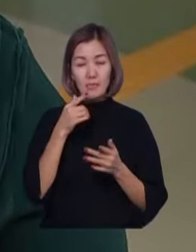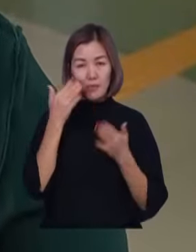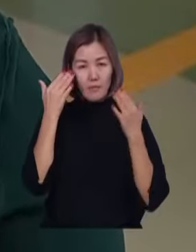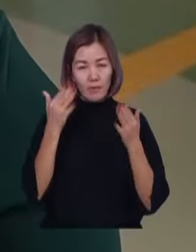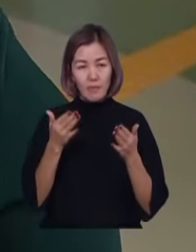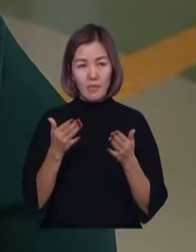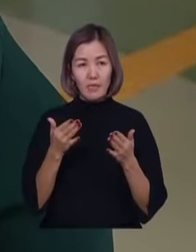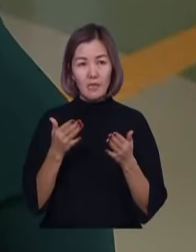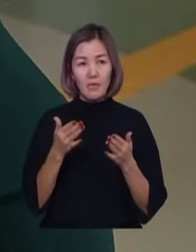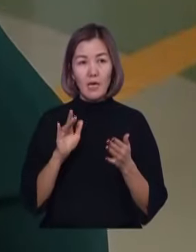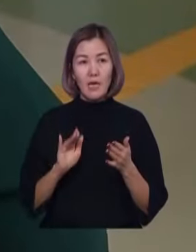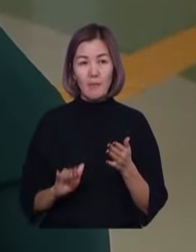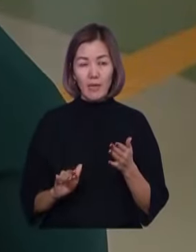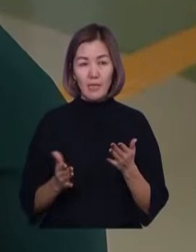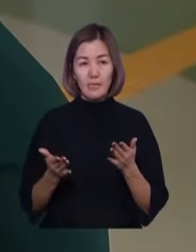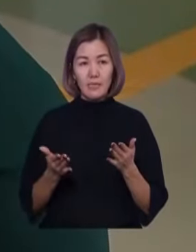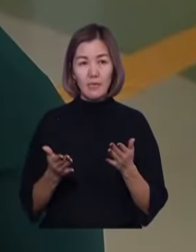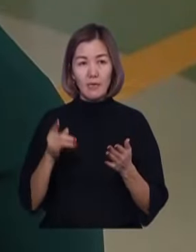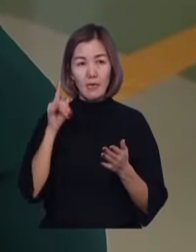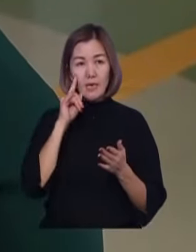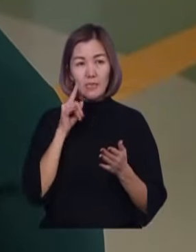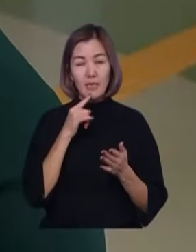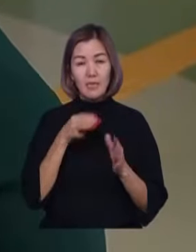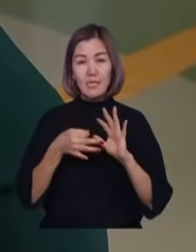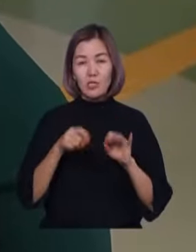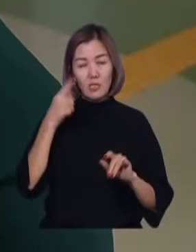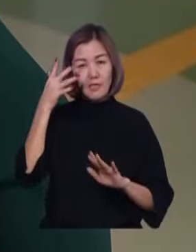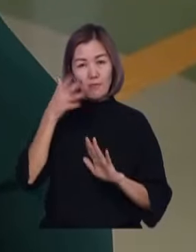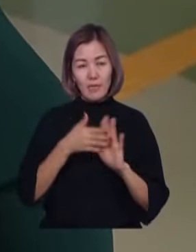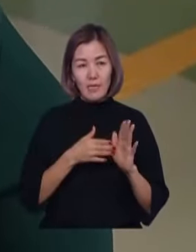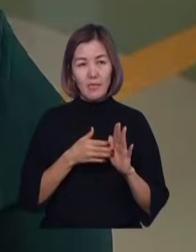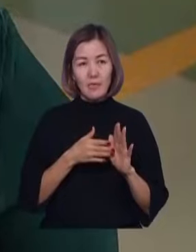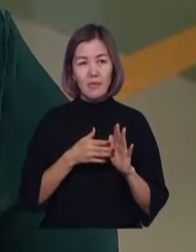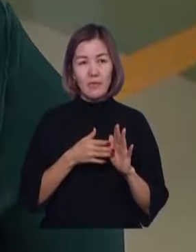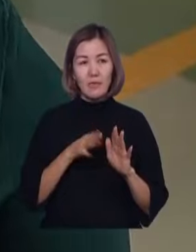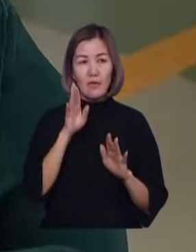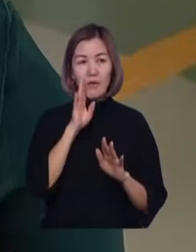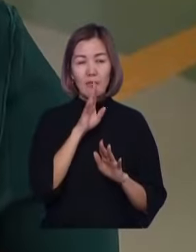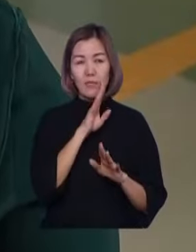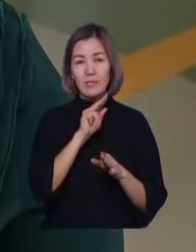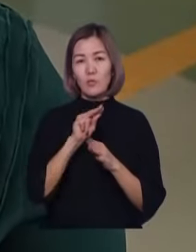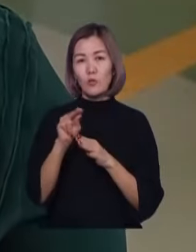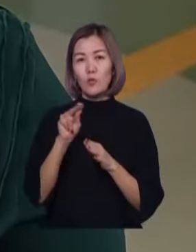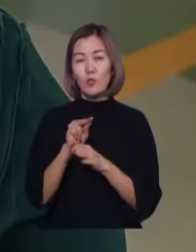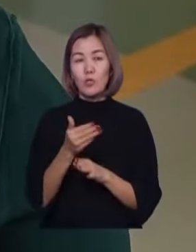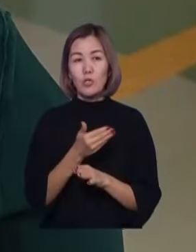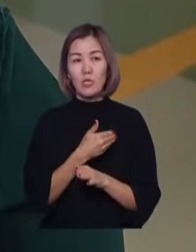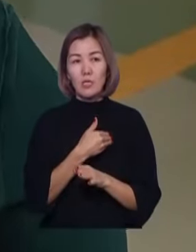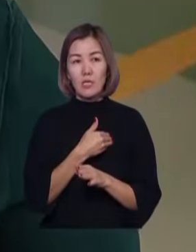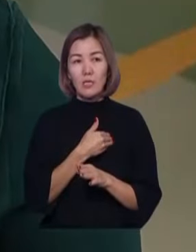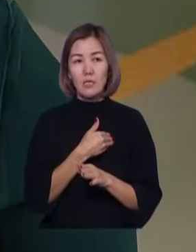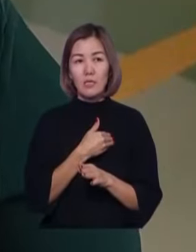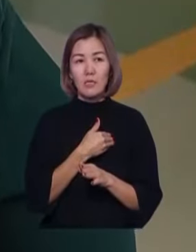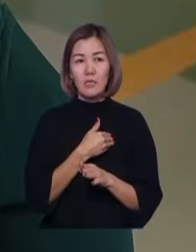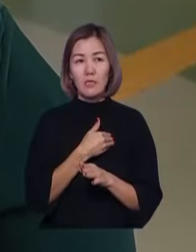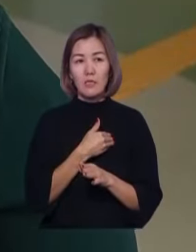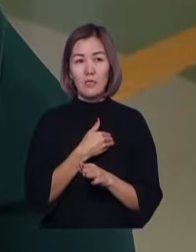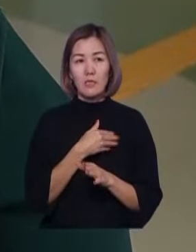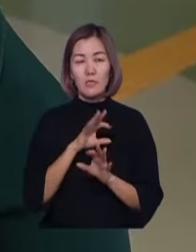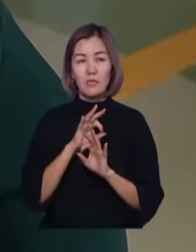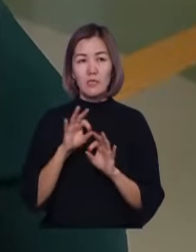мысалы я баласы негізінде қазақ тілін жетік меңгеріп анасын қазақ тіліне үйреткен деген ниет